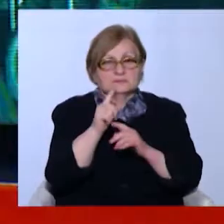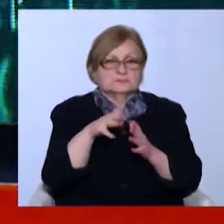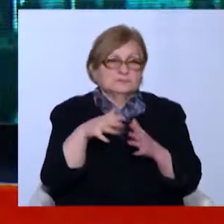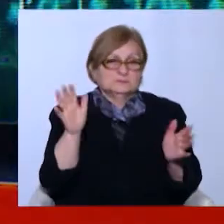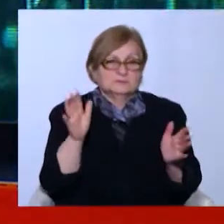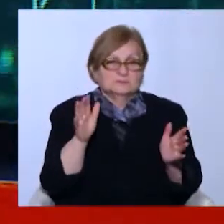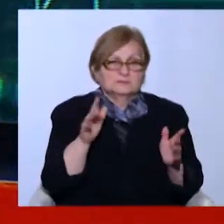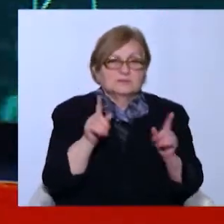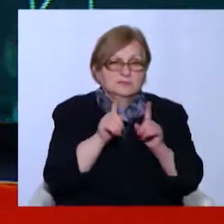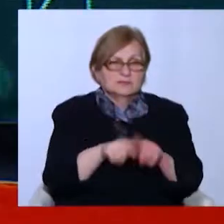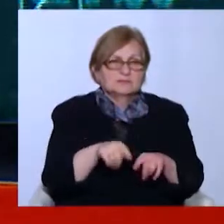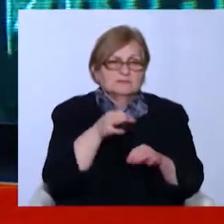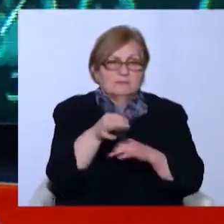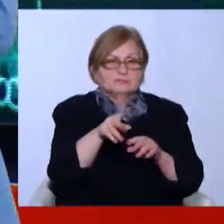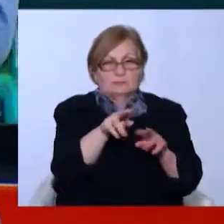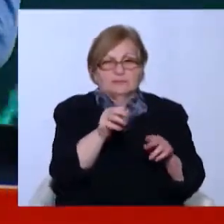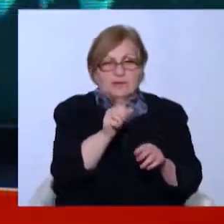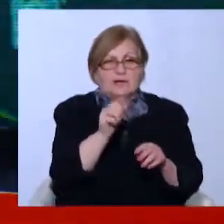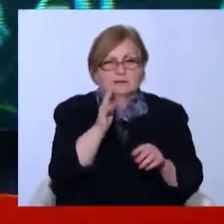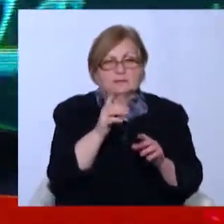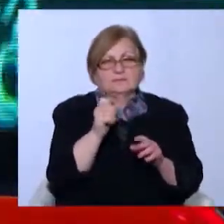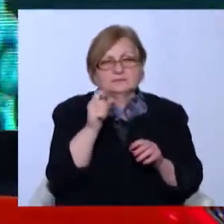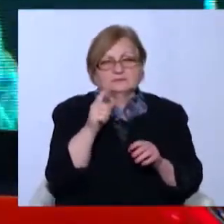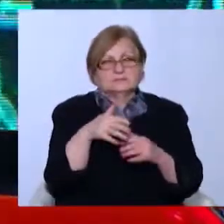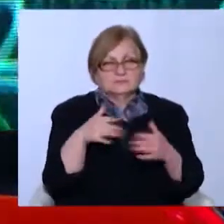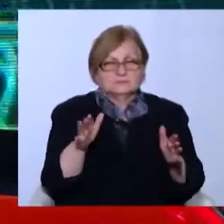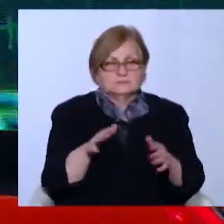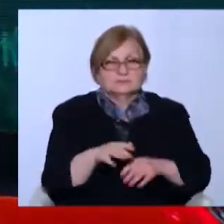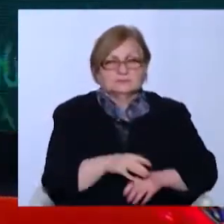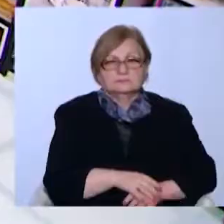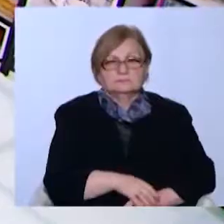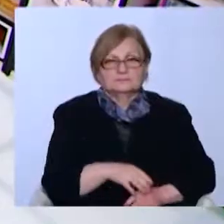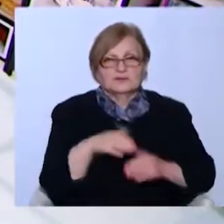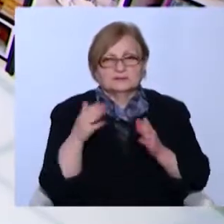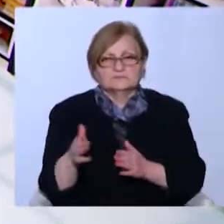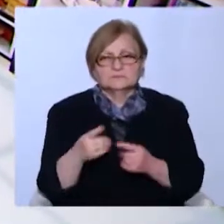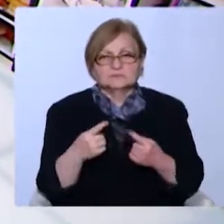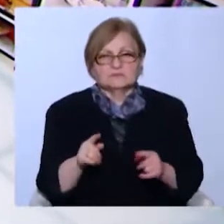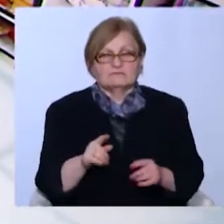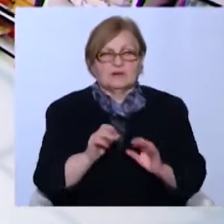რა თქმა უნდა იგივე პასუხი მივიღეთ. გადავიდეთ შემდეგ ამოცანას.